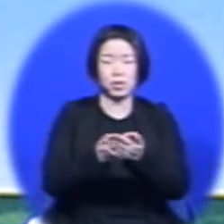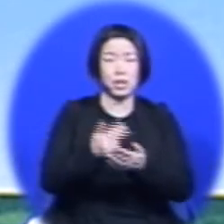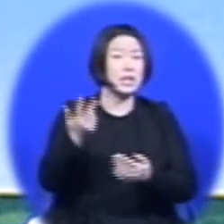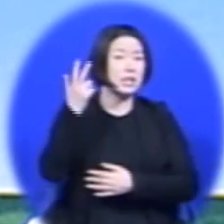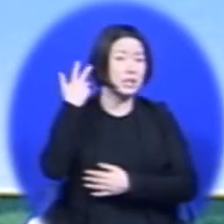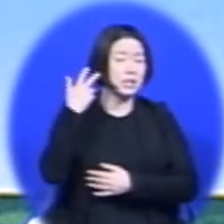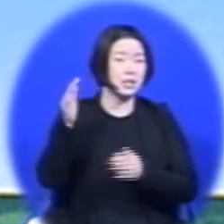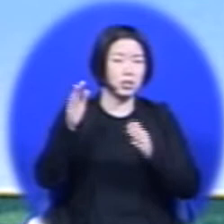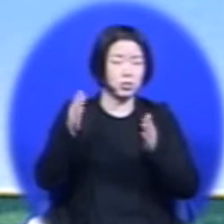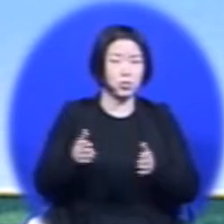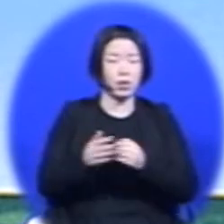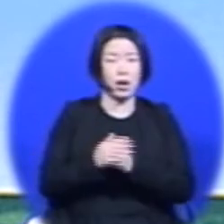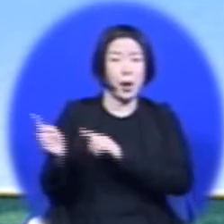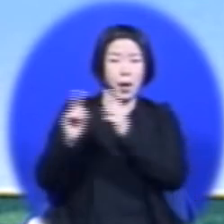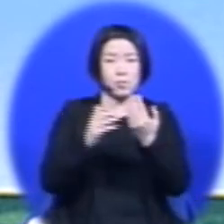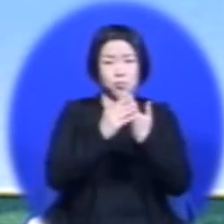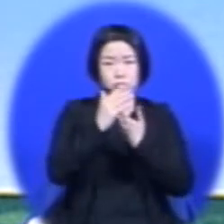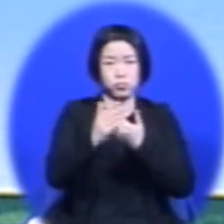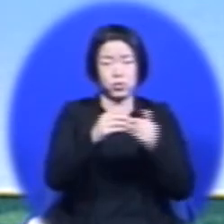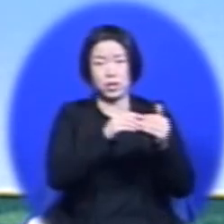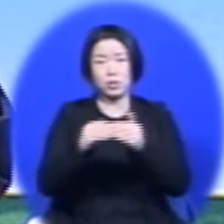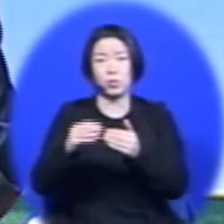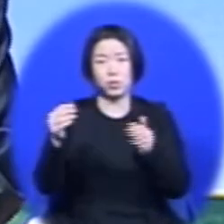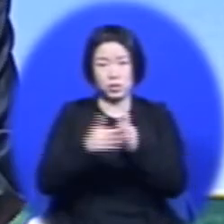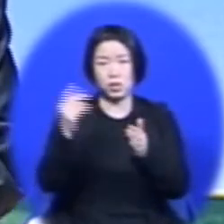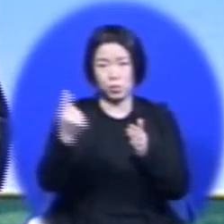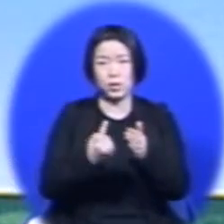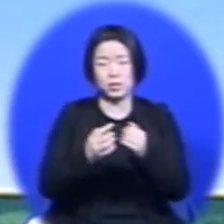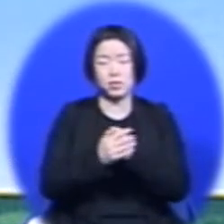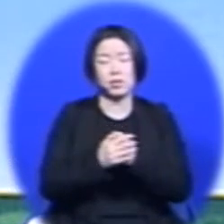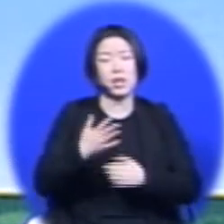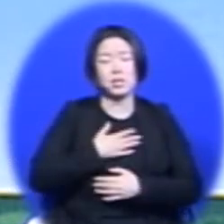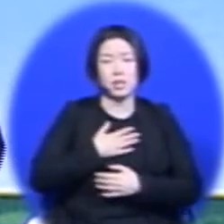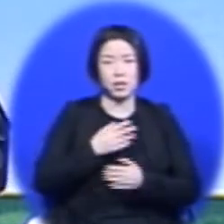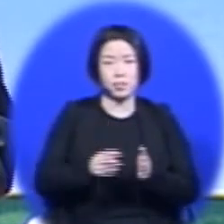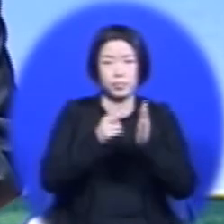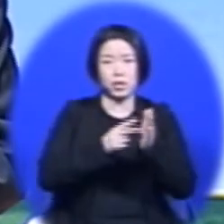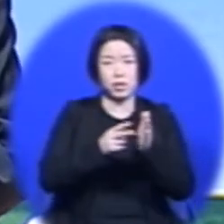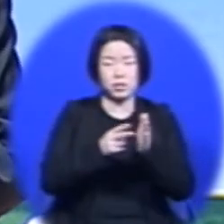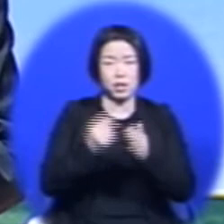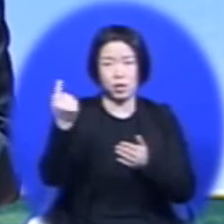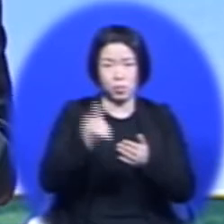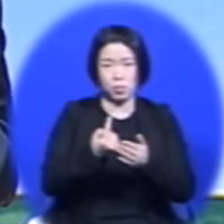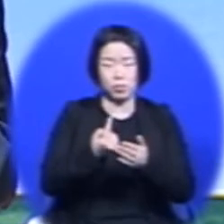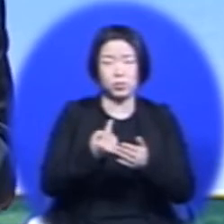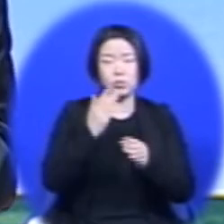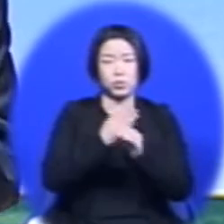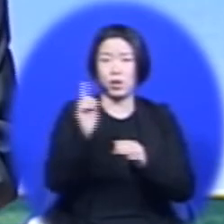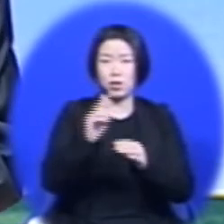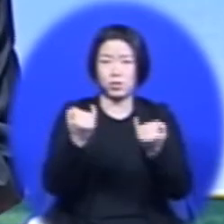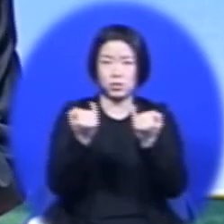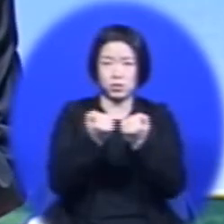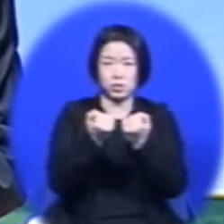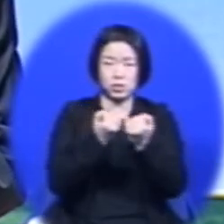주간에 부흥회를 인도하고 왔습니다. 제가 기차를 타고 올라오는데 어느 자매가